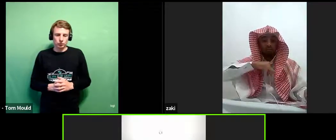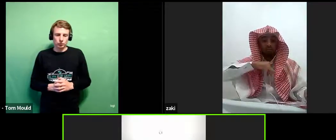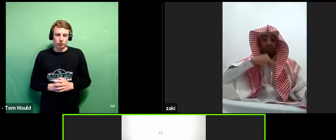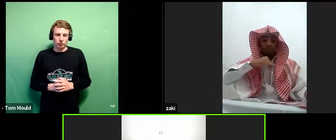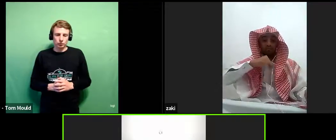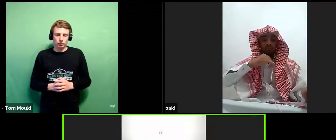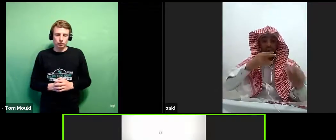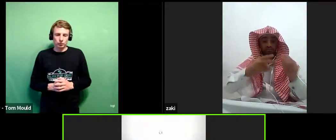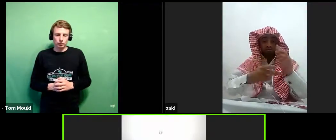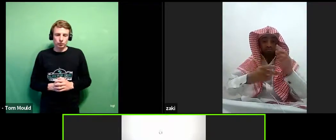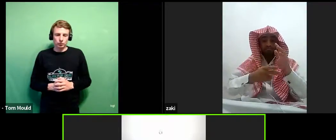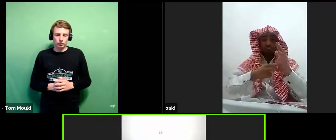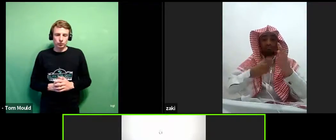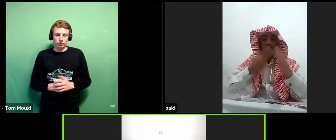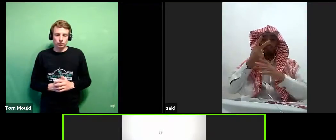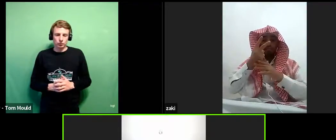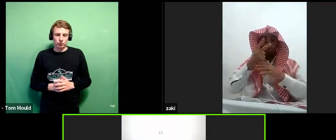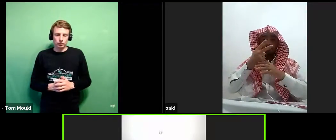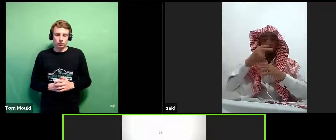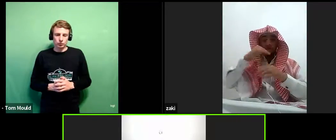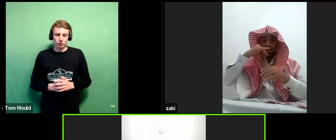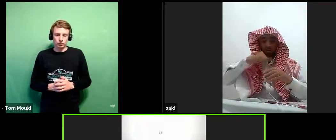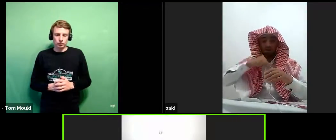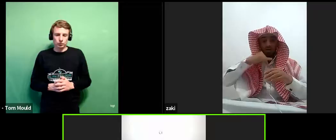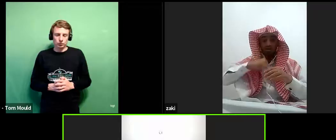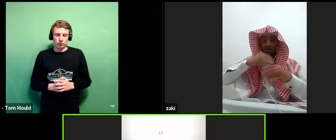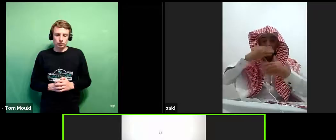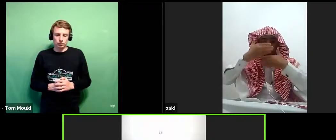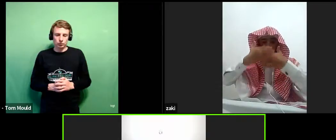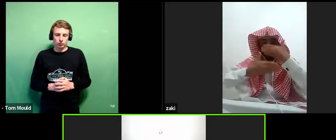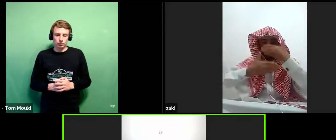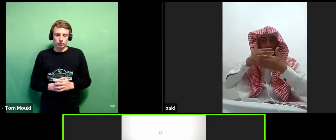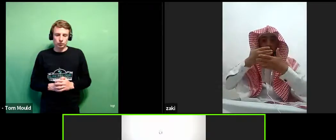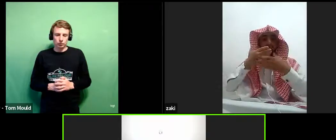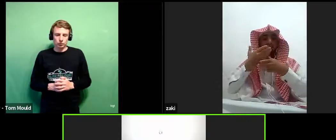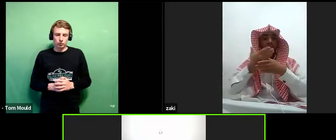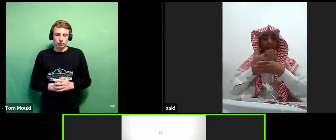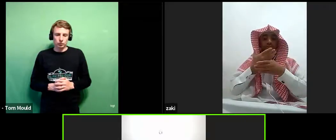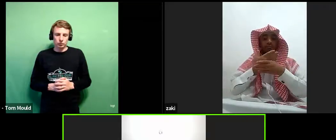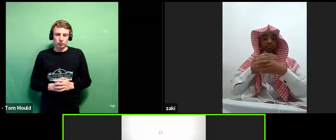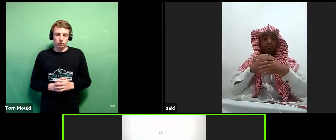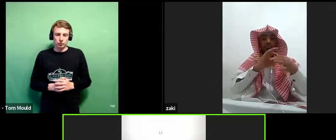فنتبرأ منهم كما تبرأوا منا